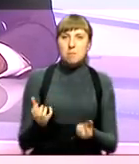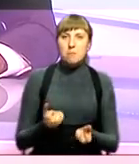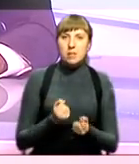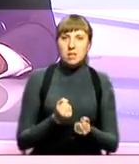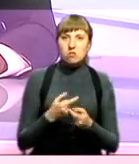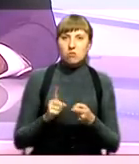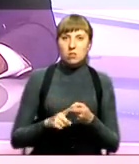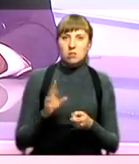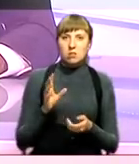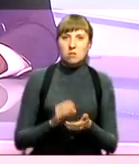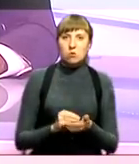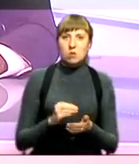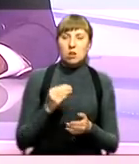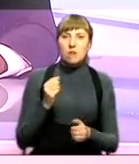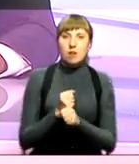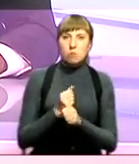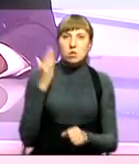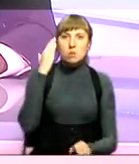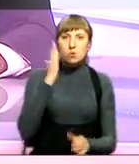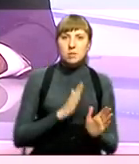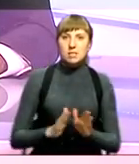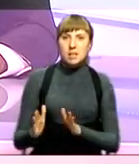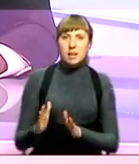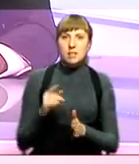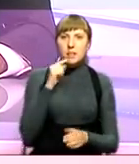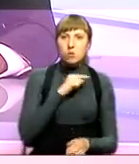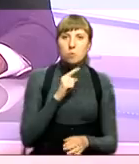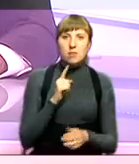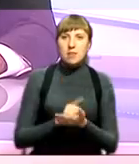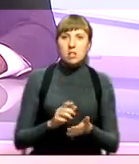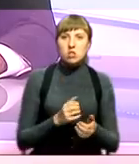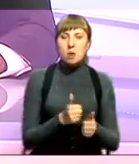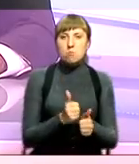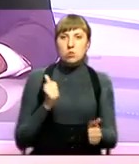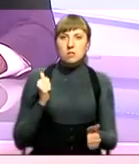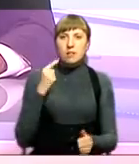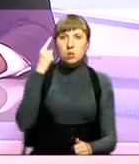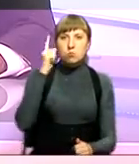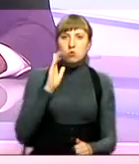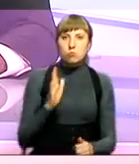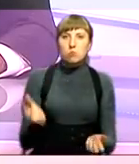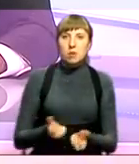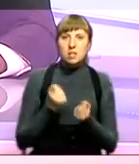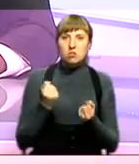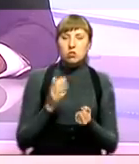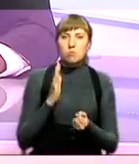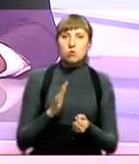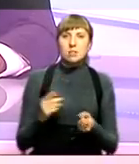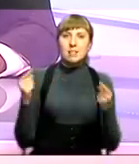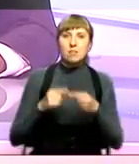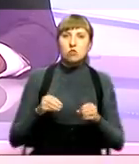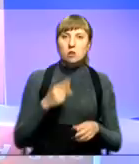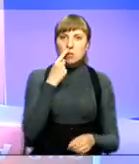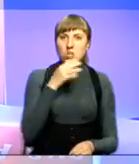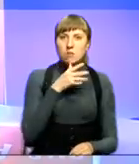все в работоспособном состоянии. Экономика не должна буксовать. Я думаю, что будет поддержка и будет соответствующее решение в ближайшее время. Но